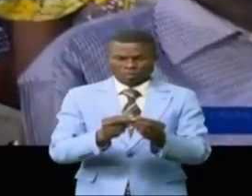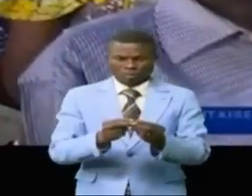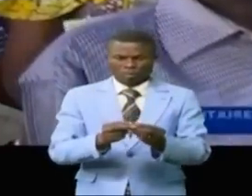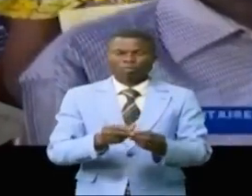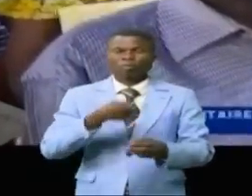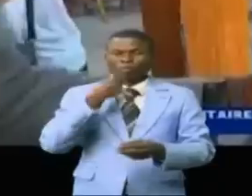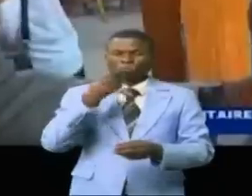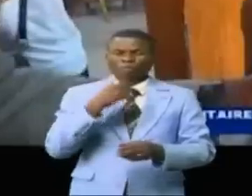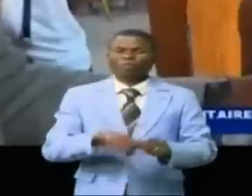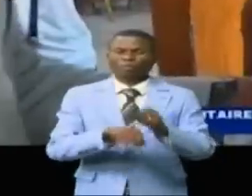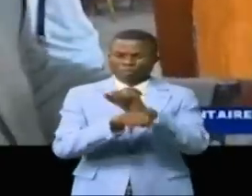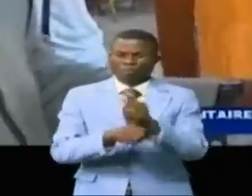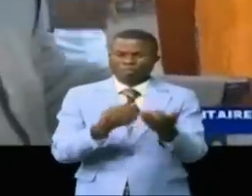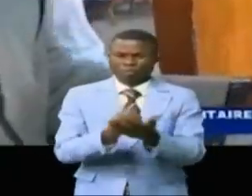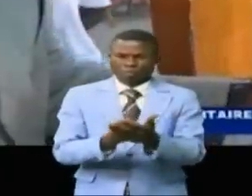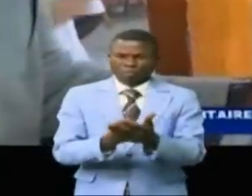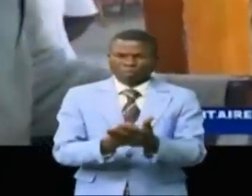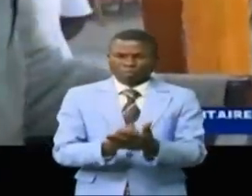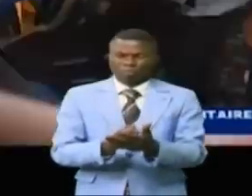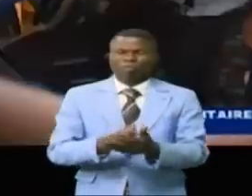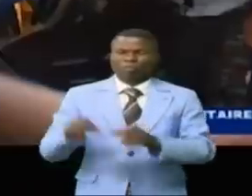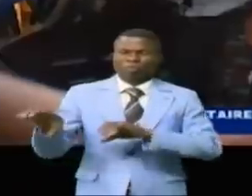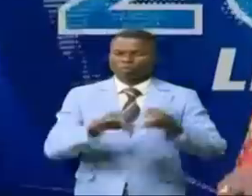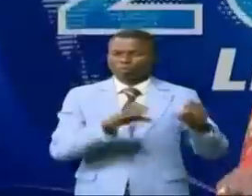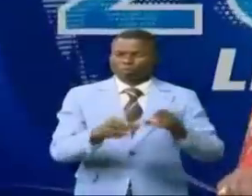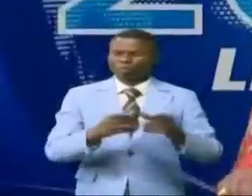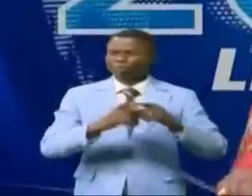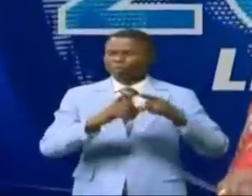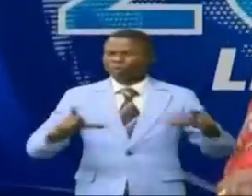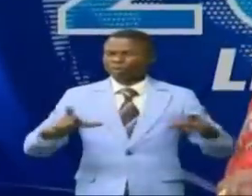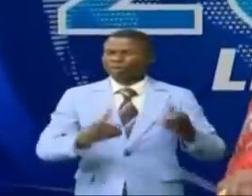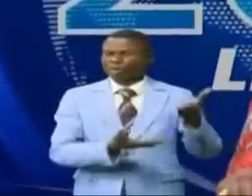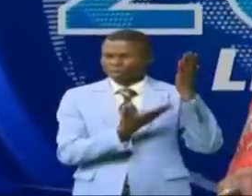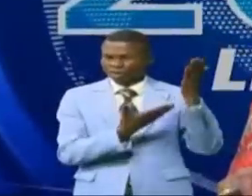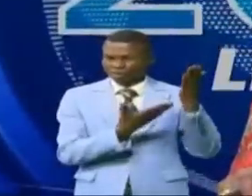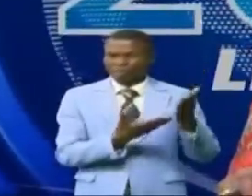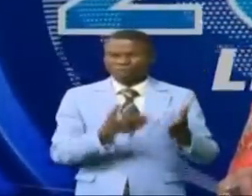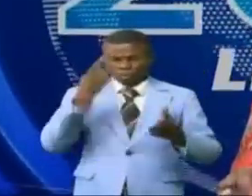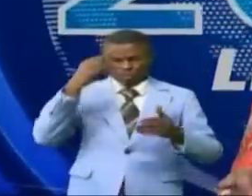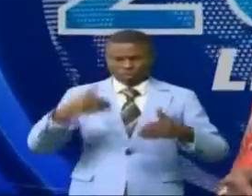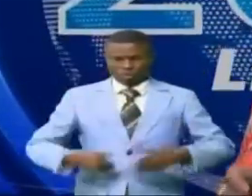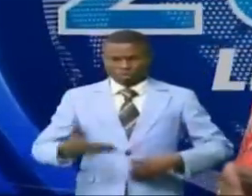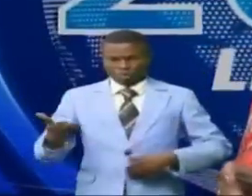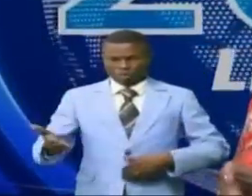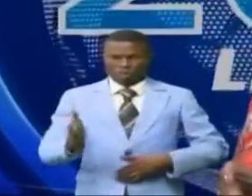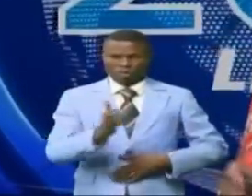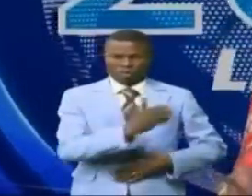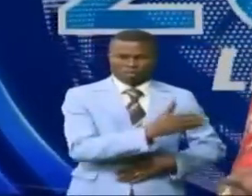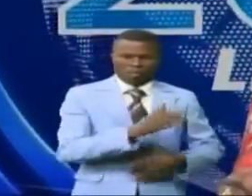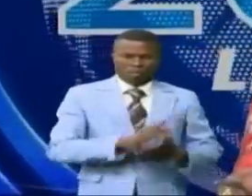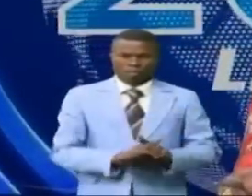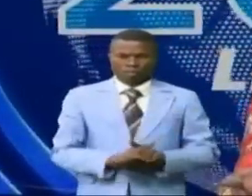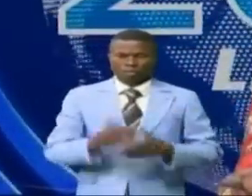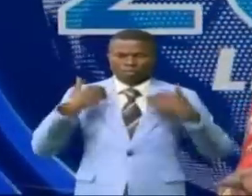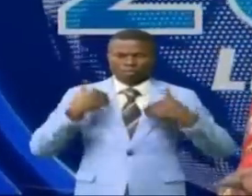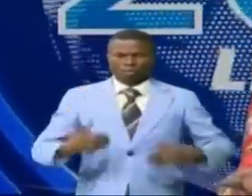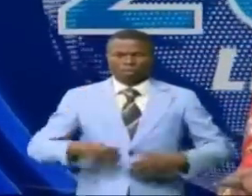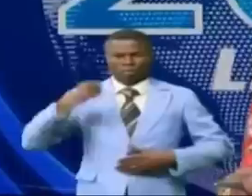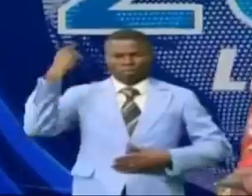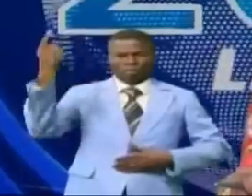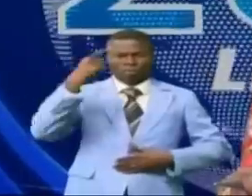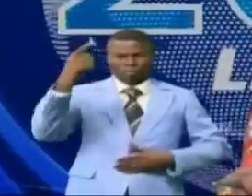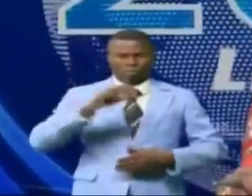à sa tradition, celle de poser des actes de grande portée sociale. Couverture santé universelle,